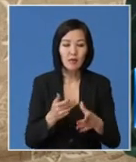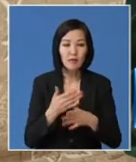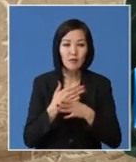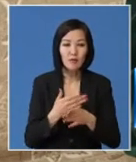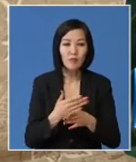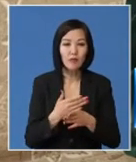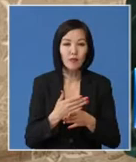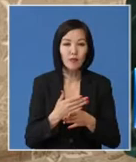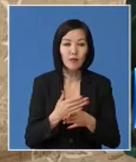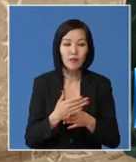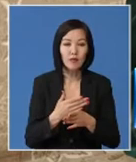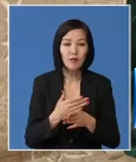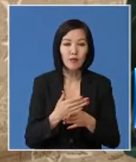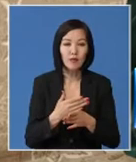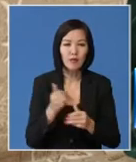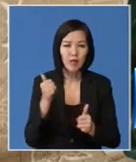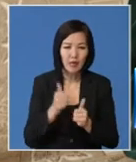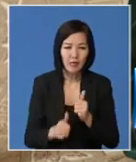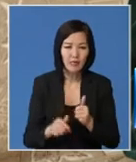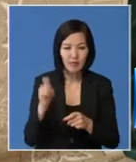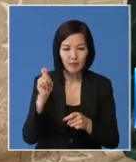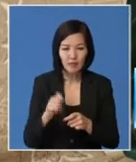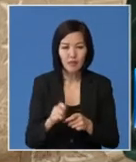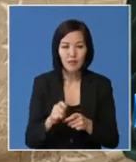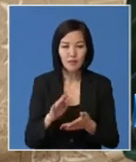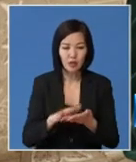көмегімен оларды қол ұшын беріп тұрады, жағдайымыз жақсы.